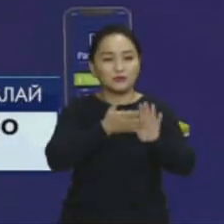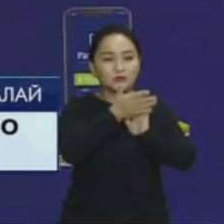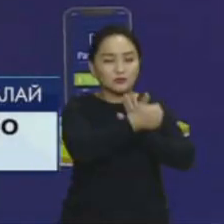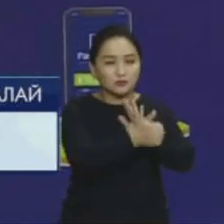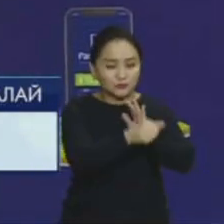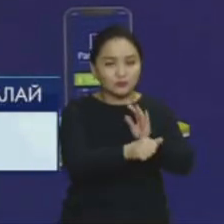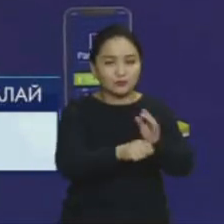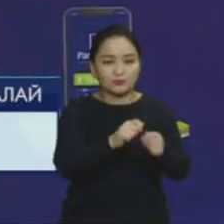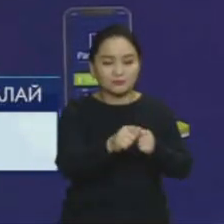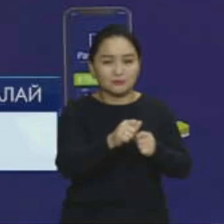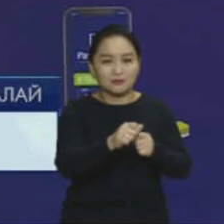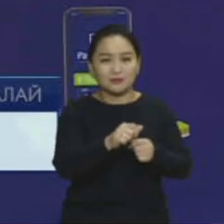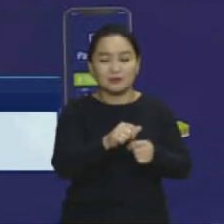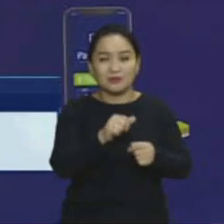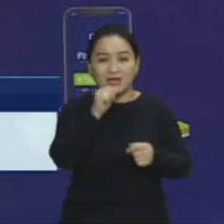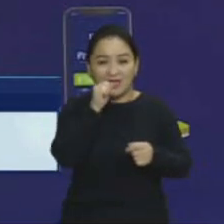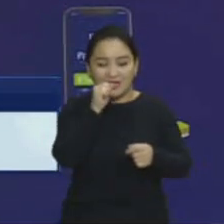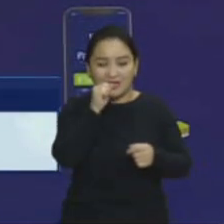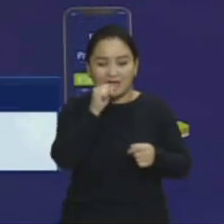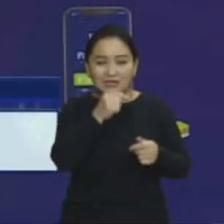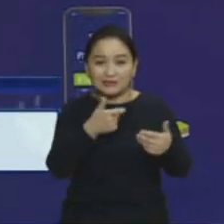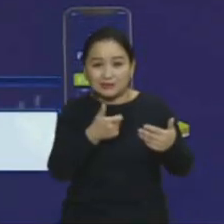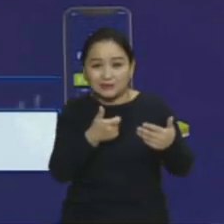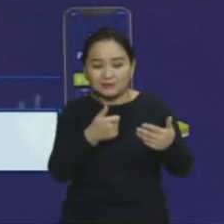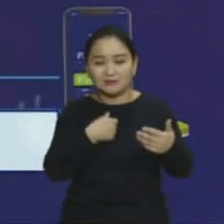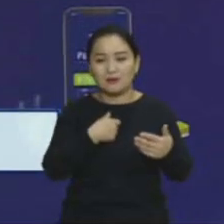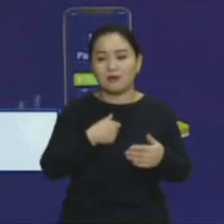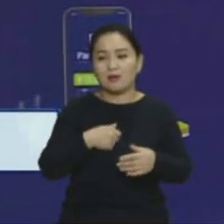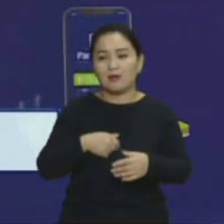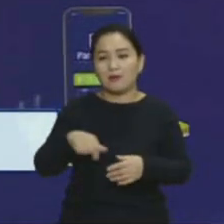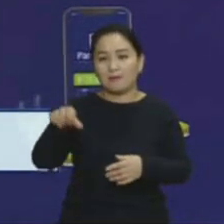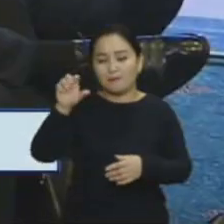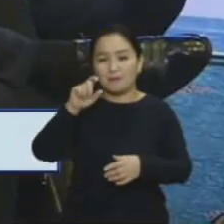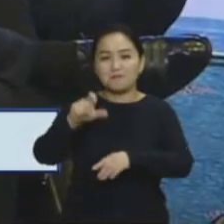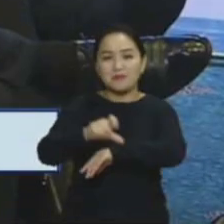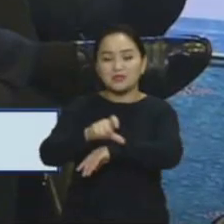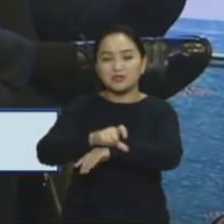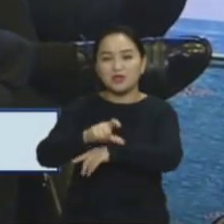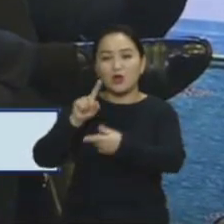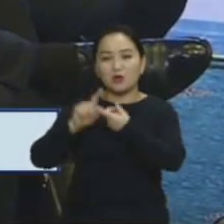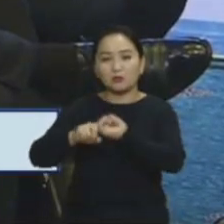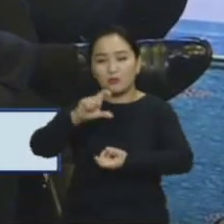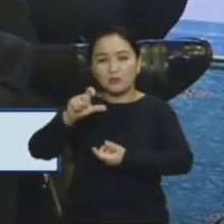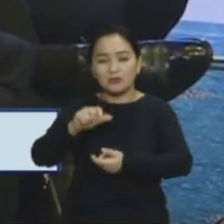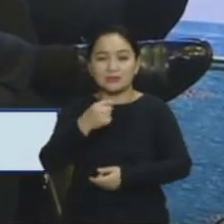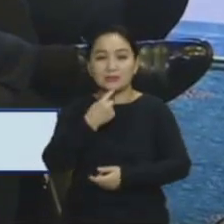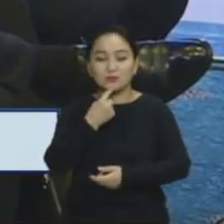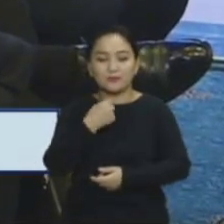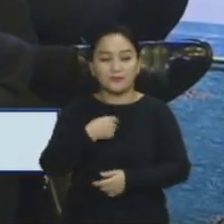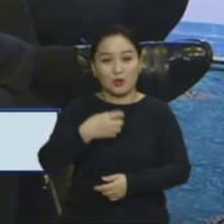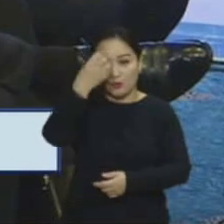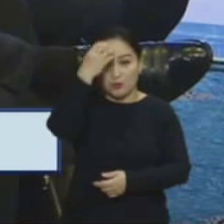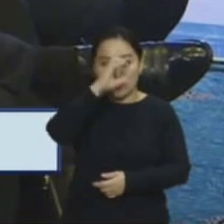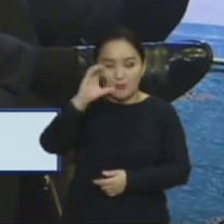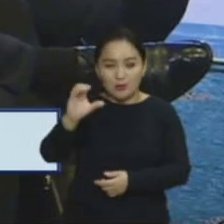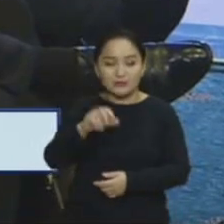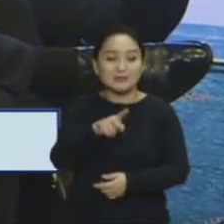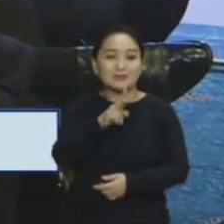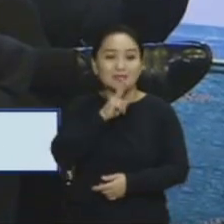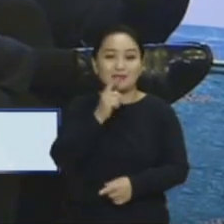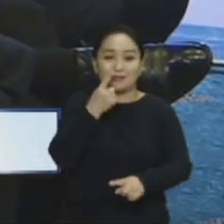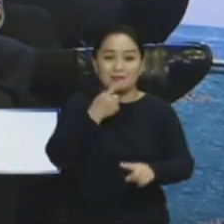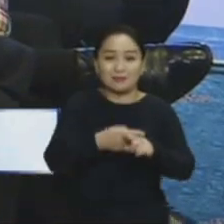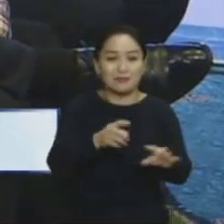ахуйн нэгжүүдэд хүн цохилт болно гэж мэрэгжлийн албад үзэж байна. Мөн нийслэлд ажиллаж амьдардаг төрийн албаагчдын цалин нэмэхгүйгээр орон нутгийн төрийн албаагчдын